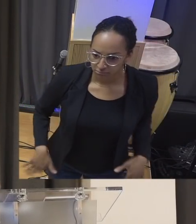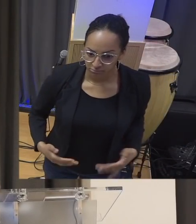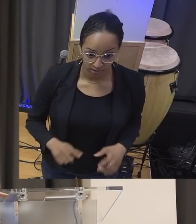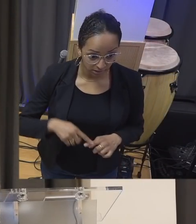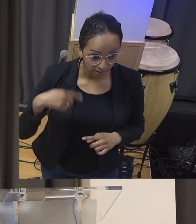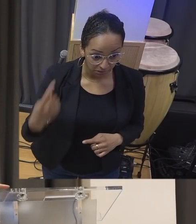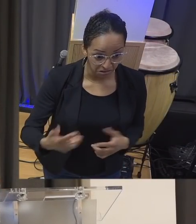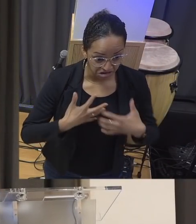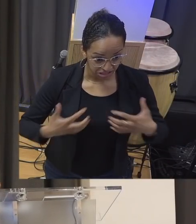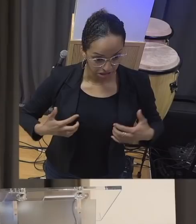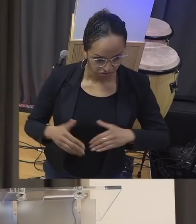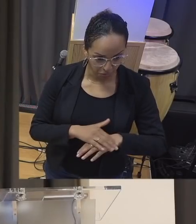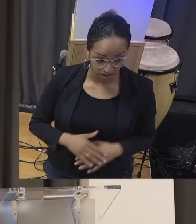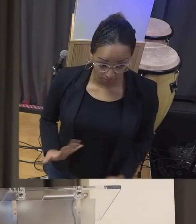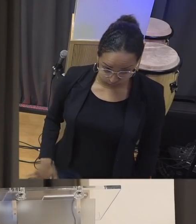Sciences Po Zama ou